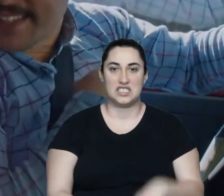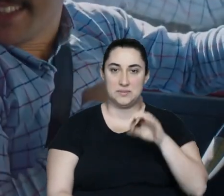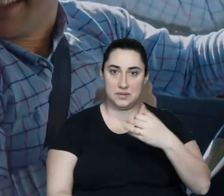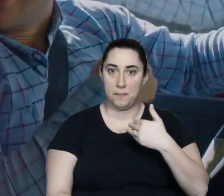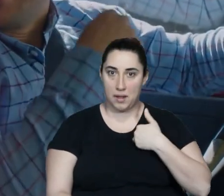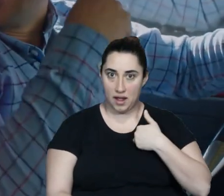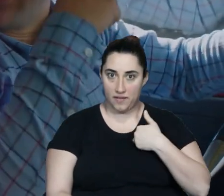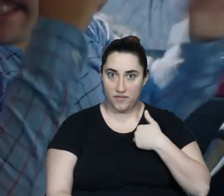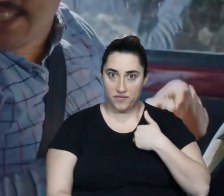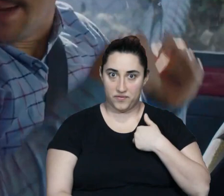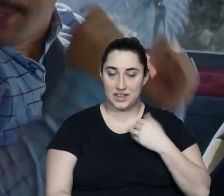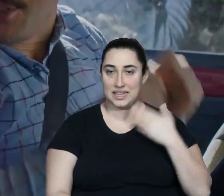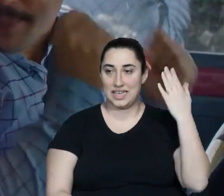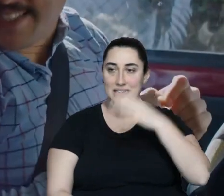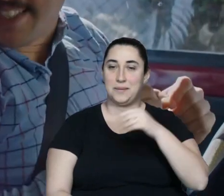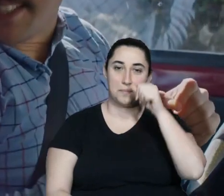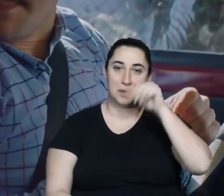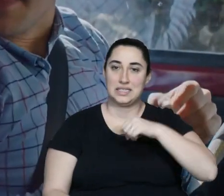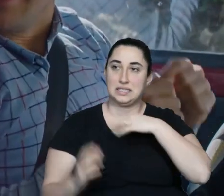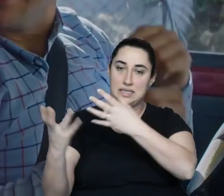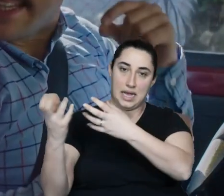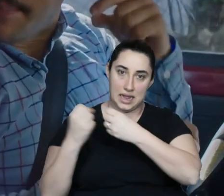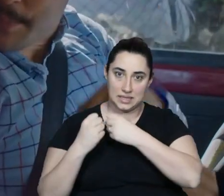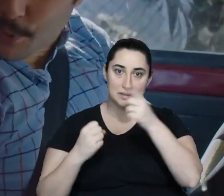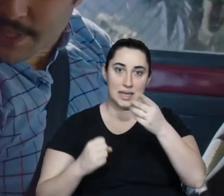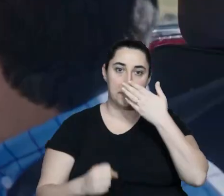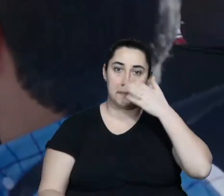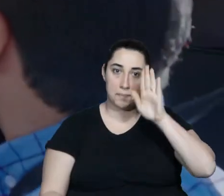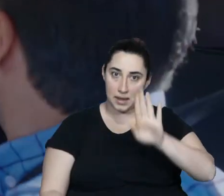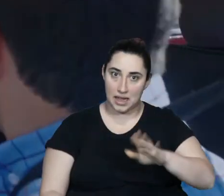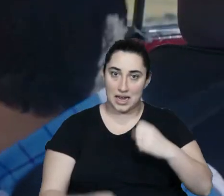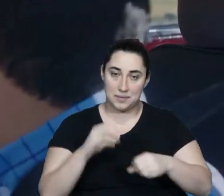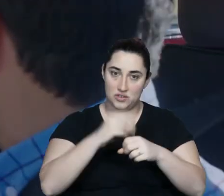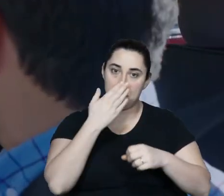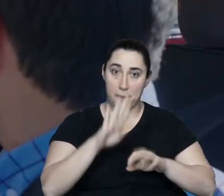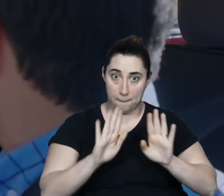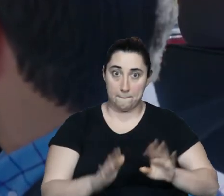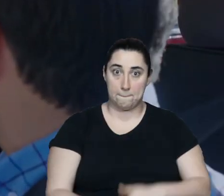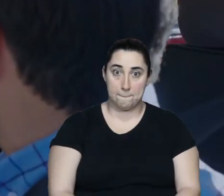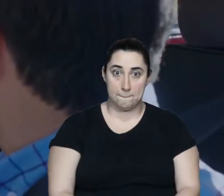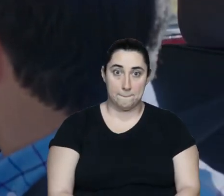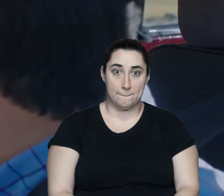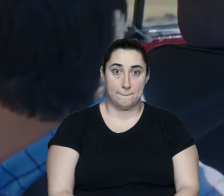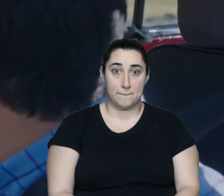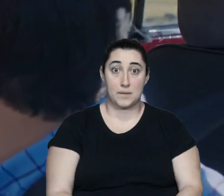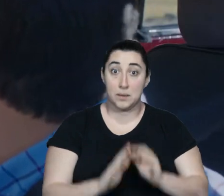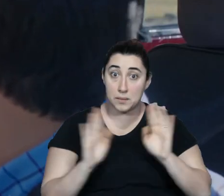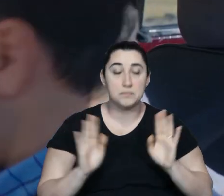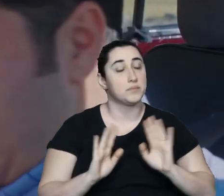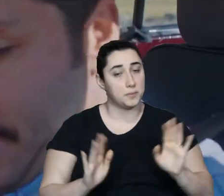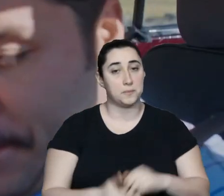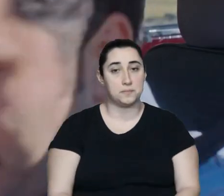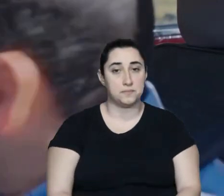Şimdi ben gideceğim bidonla benzin alacağım. Sen de beni burada arabada bekleyeceksin tamam mı? Tamam.